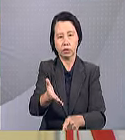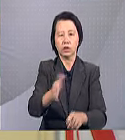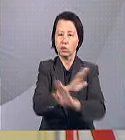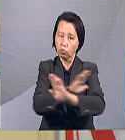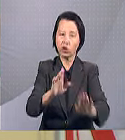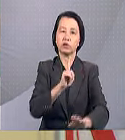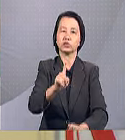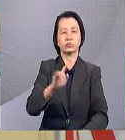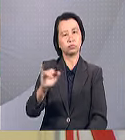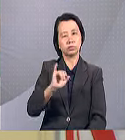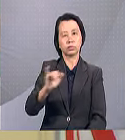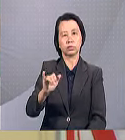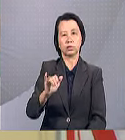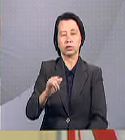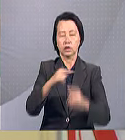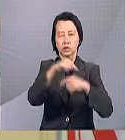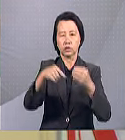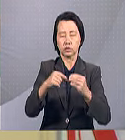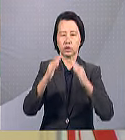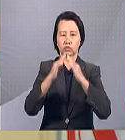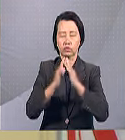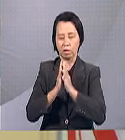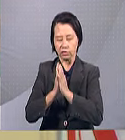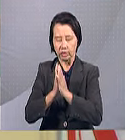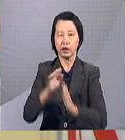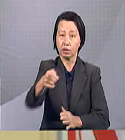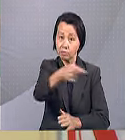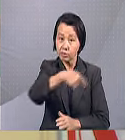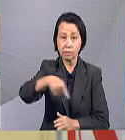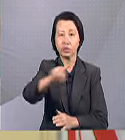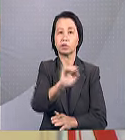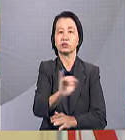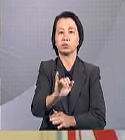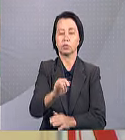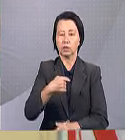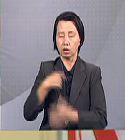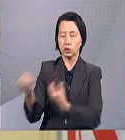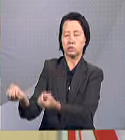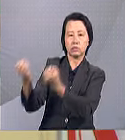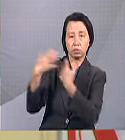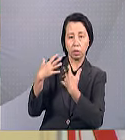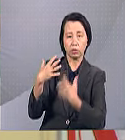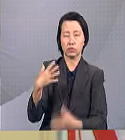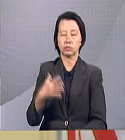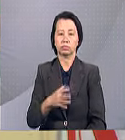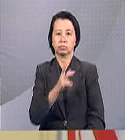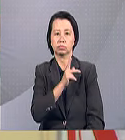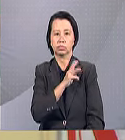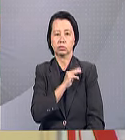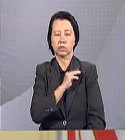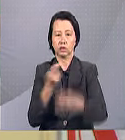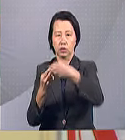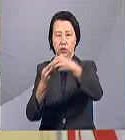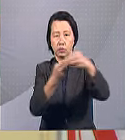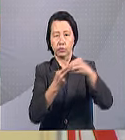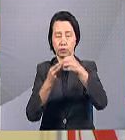Muslim berkenaan rumah ibadah mereka. Saya dimaklumkan pihak Kementerian Perpaduan